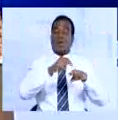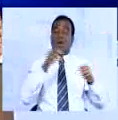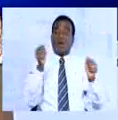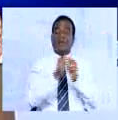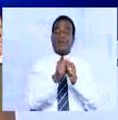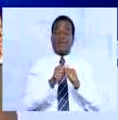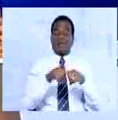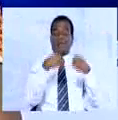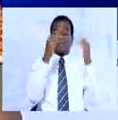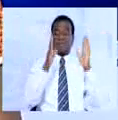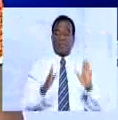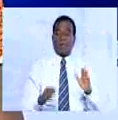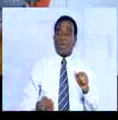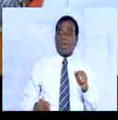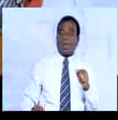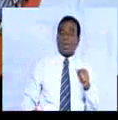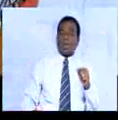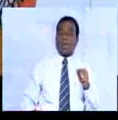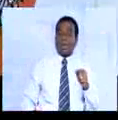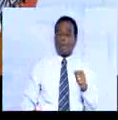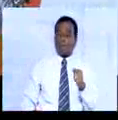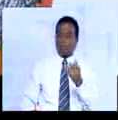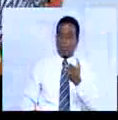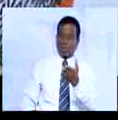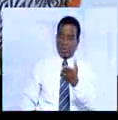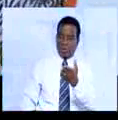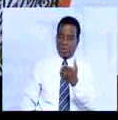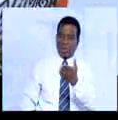avec Michel Digré.